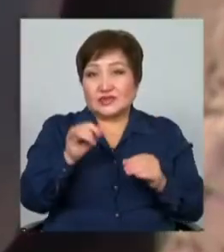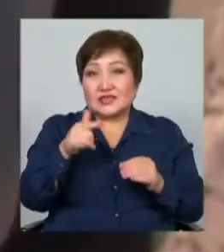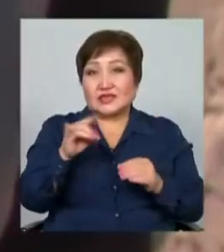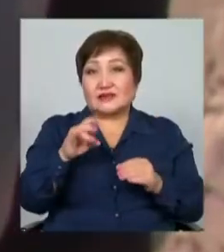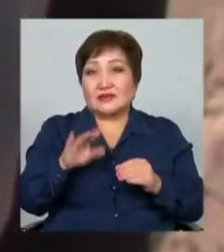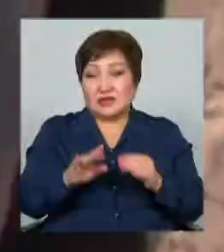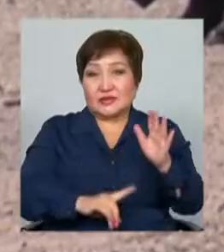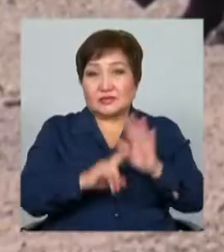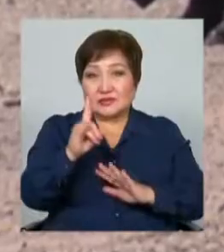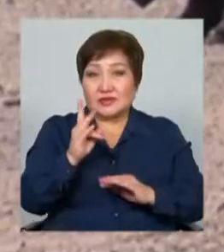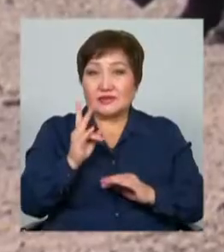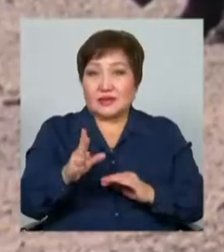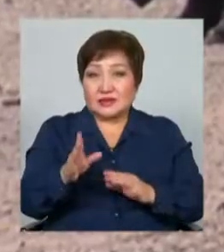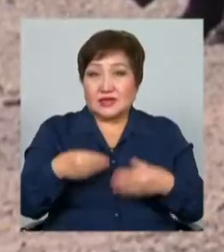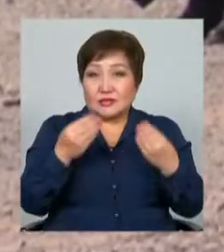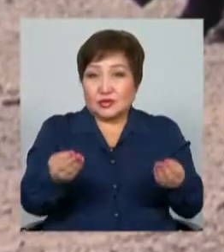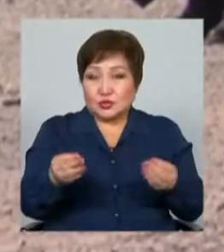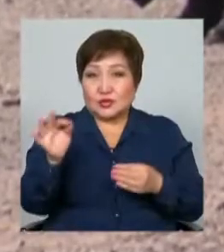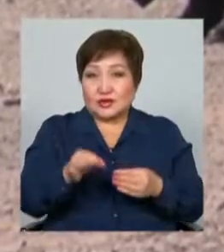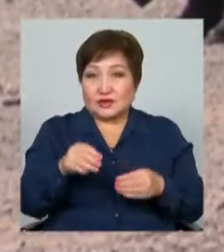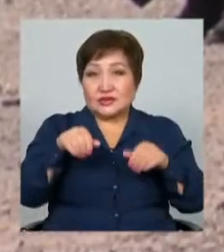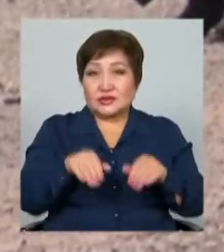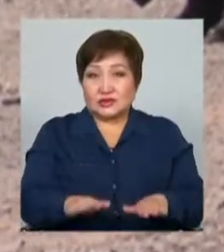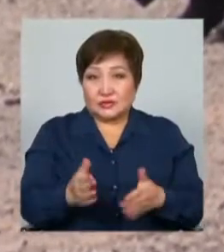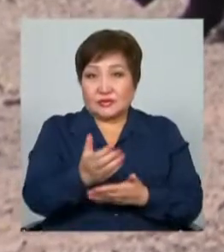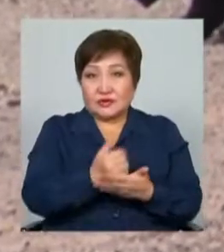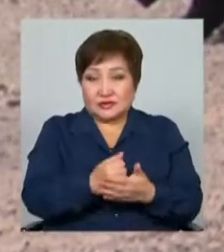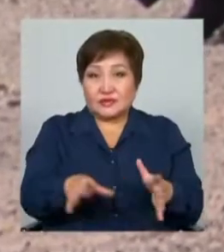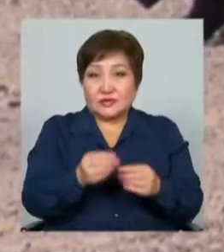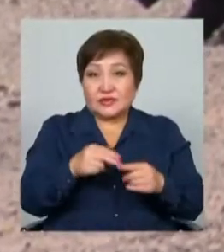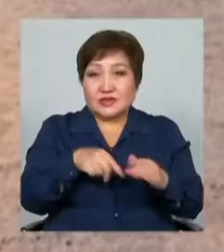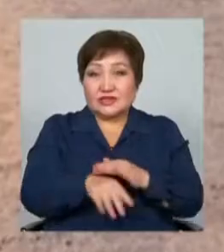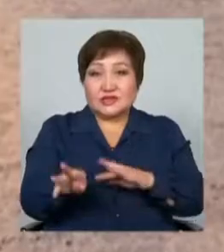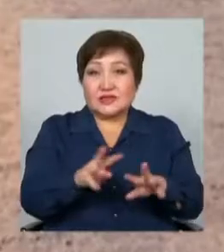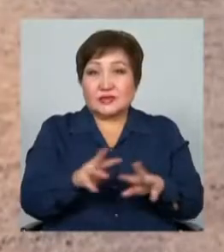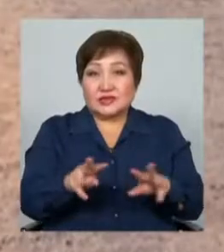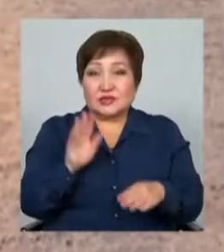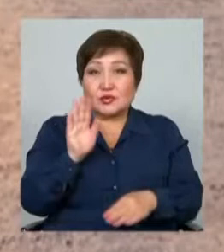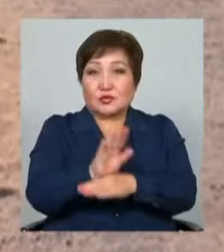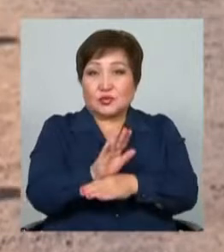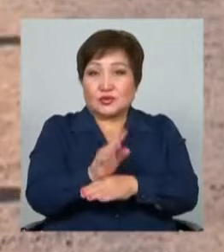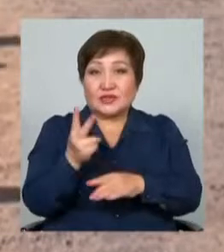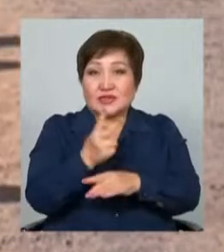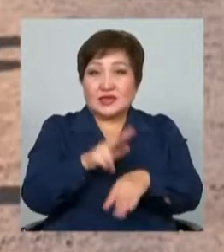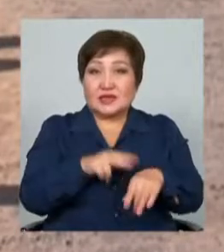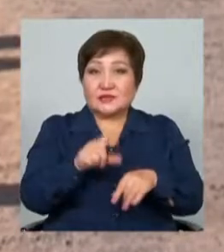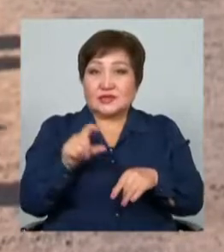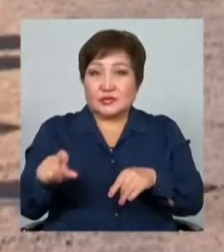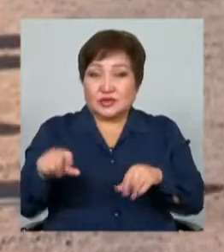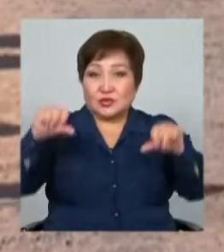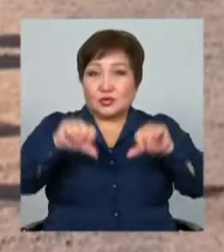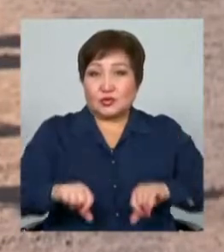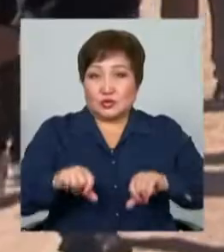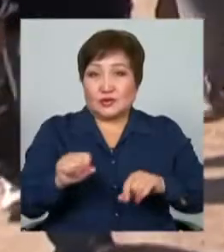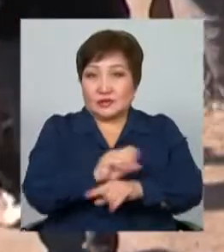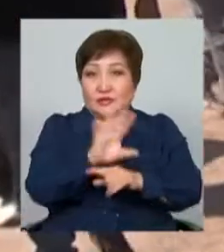бастамасымен пәтер беру туралы шешім қабылданды. Сонымен қатар Ішкі істер министрінің бұйрығымен қос қызметкер құқық тәртібін қамтамасыз етуге қосқан